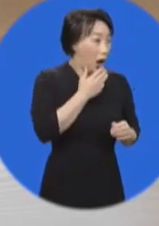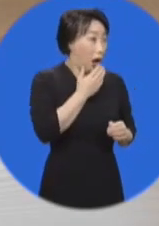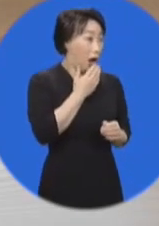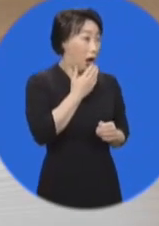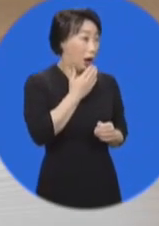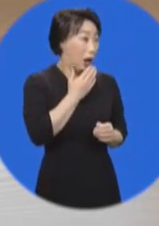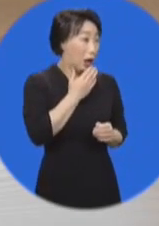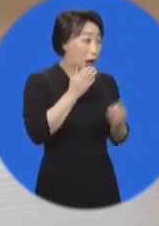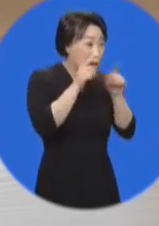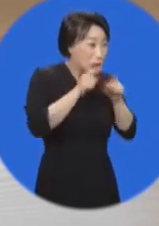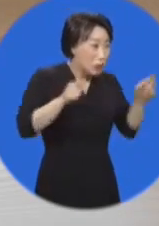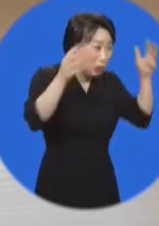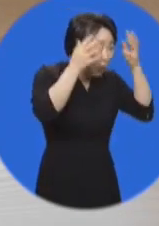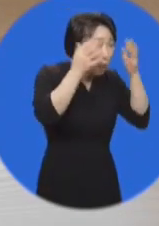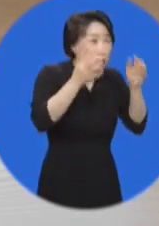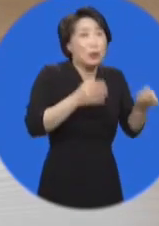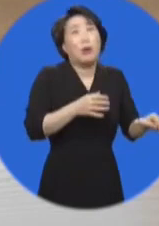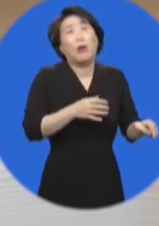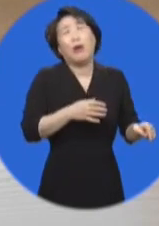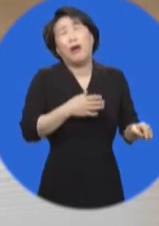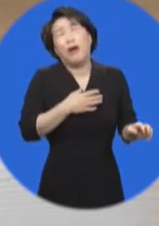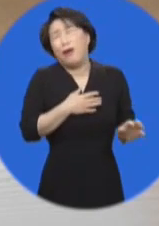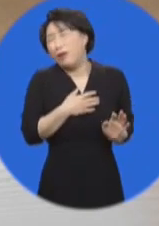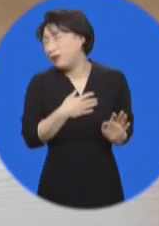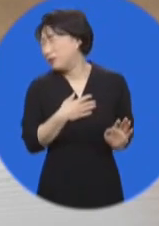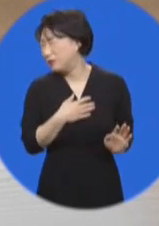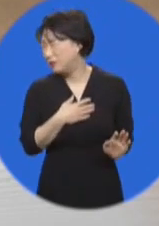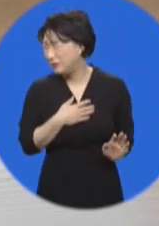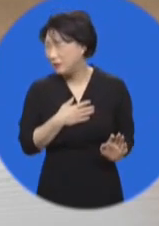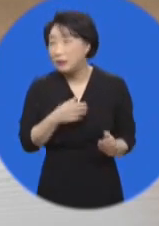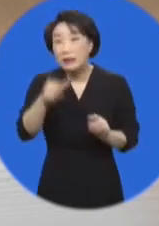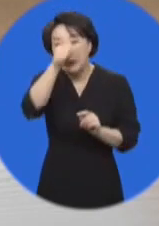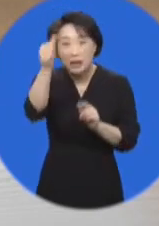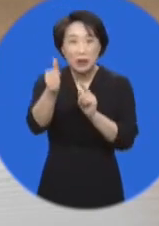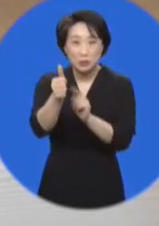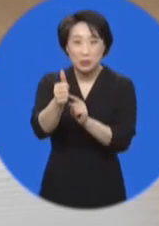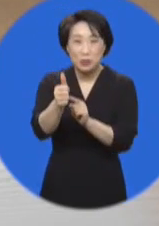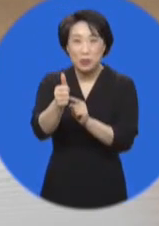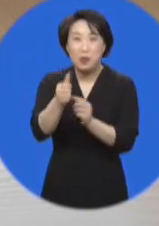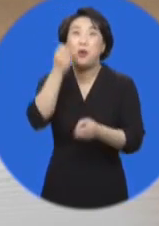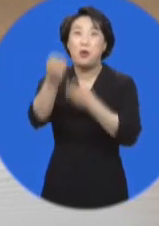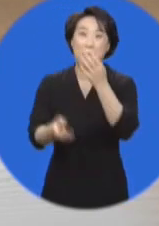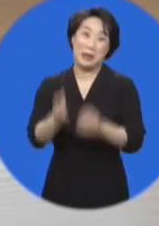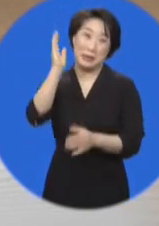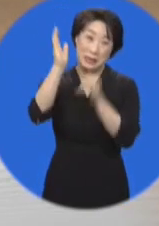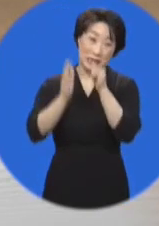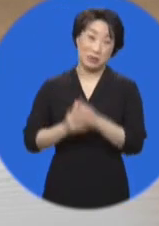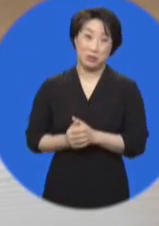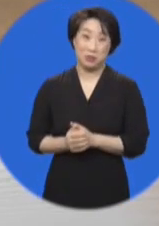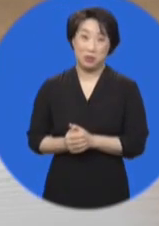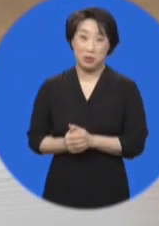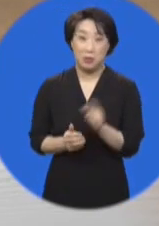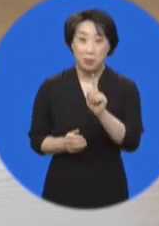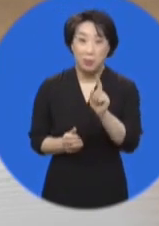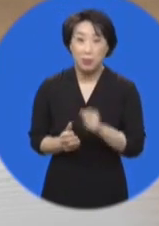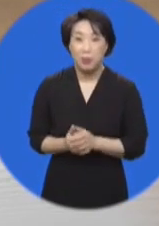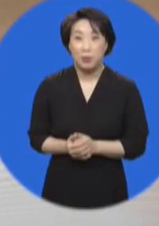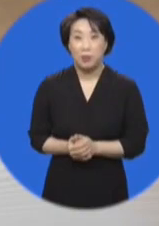얼마나 지옥이 고통스럽던지 그분이 하는 말이 뭐라고